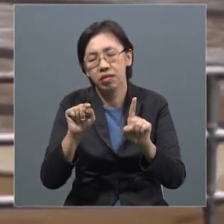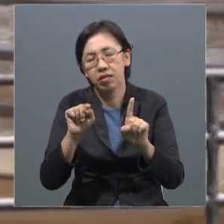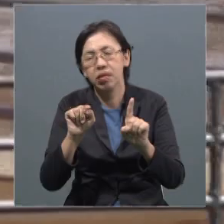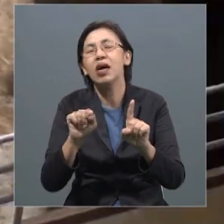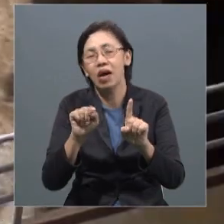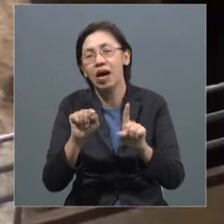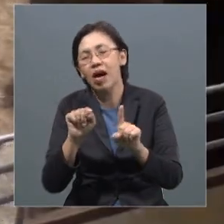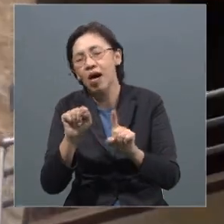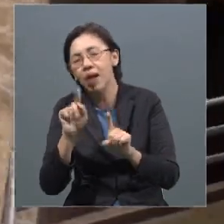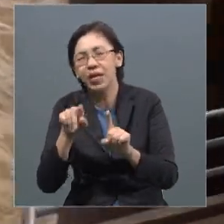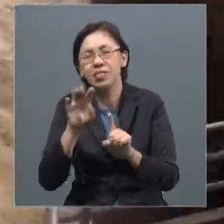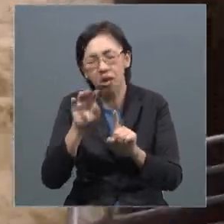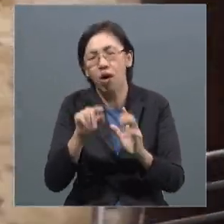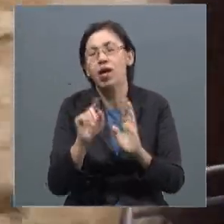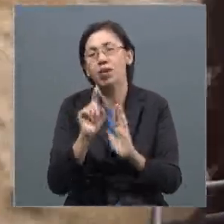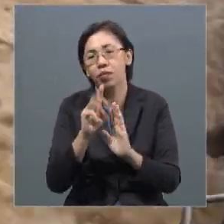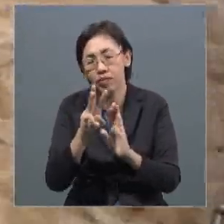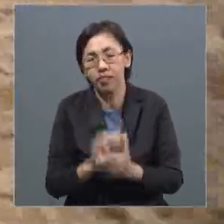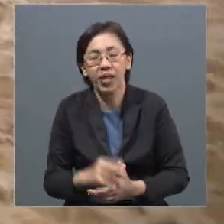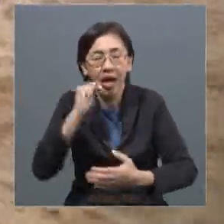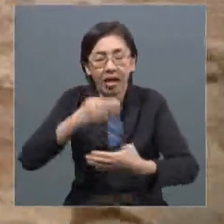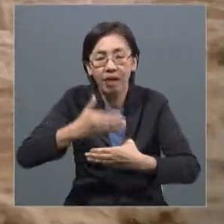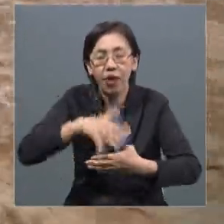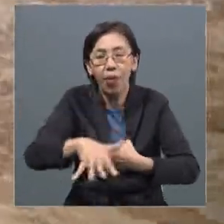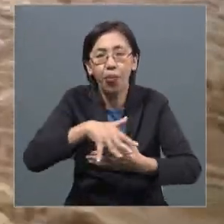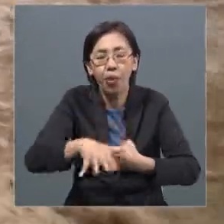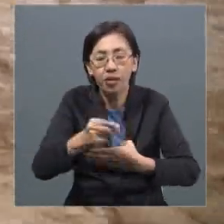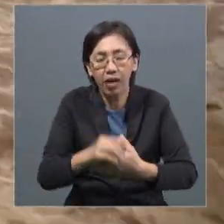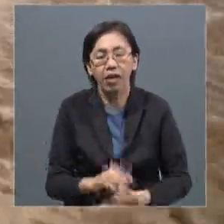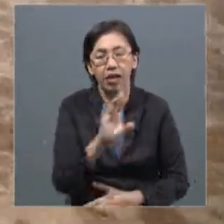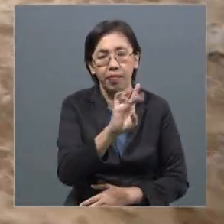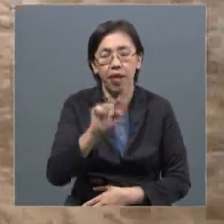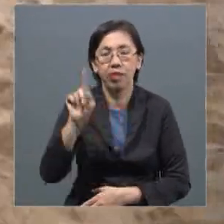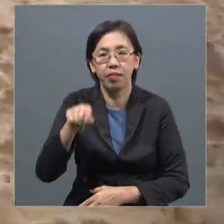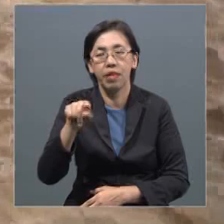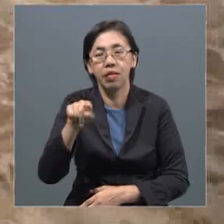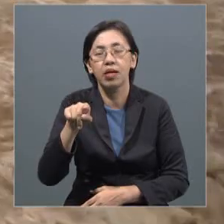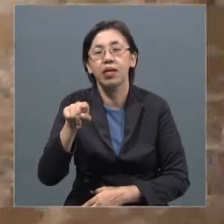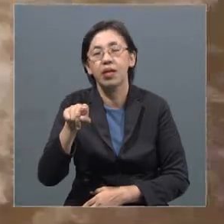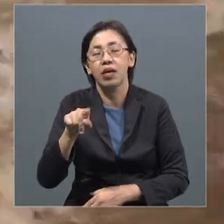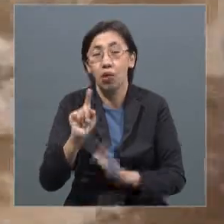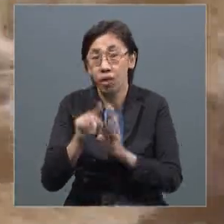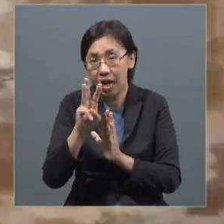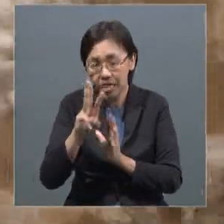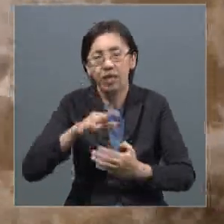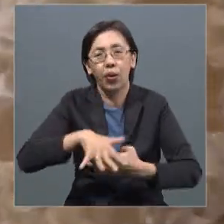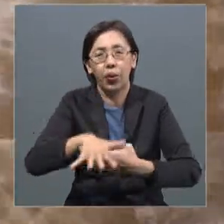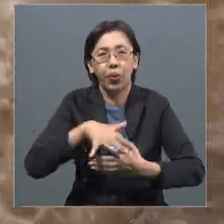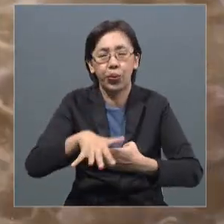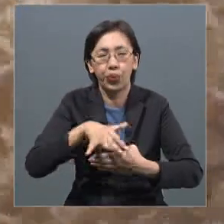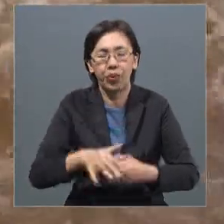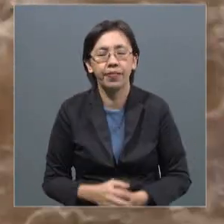จึงมีความจำเป็นต้องระบายน้ำผ่านท้ายเขื่อนเจ้าพระยาในอัตราระหว่าง 800 - 1,000ลูกบาทเมตต่อวินาทีค่ะ